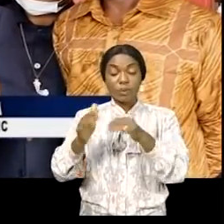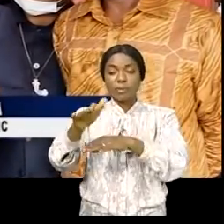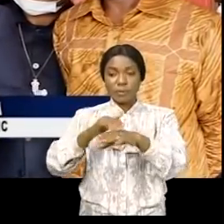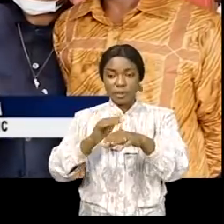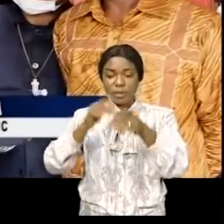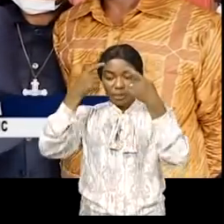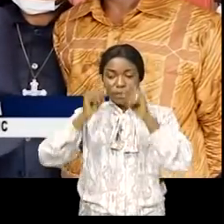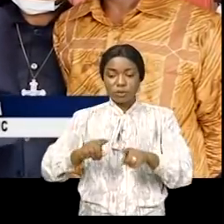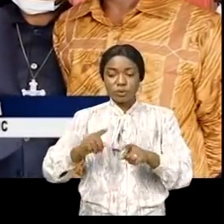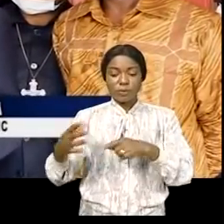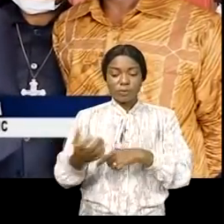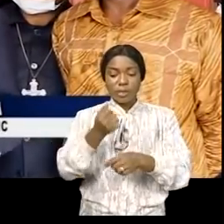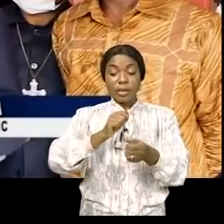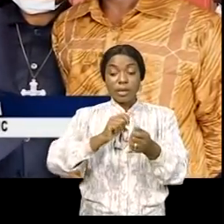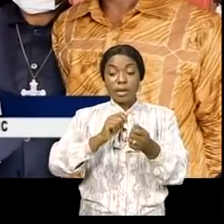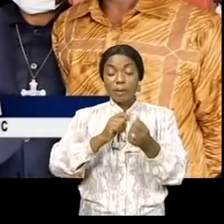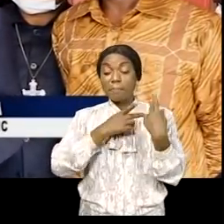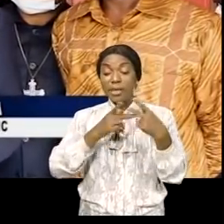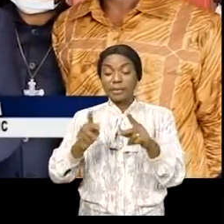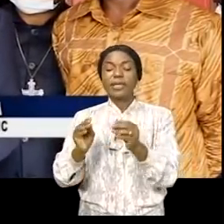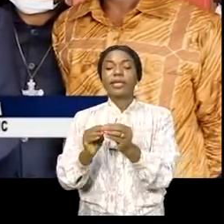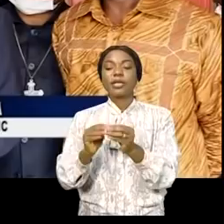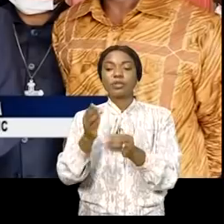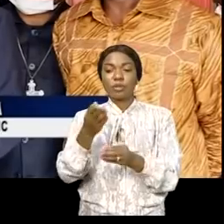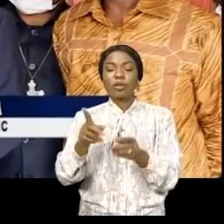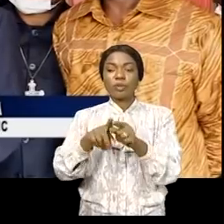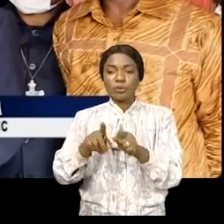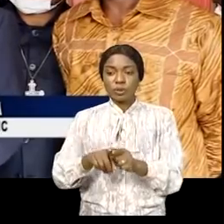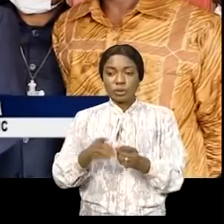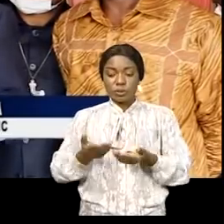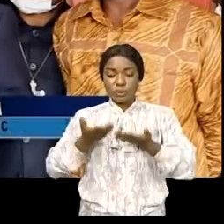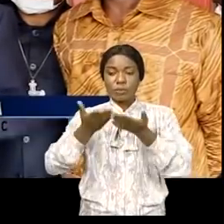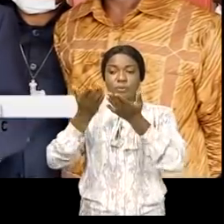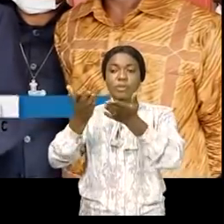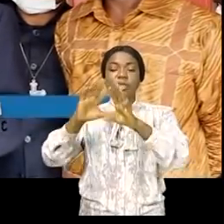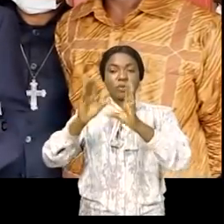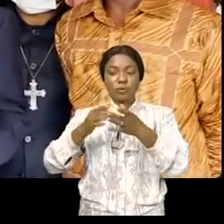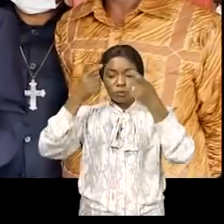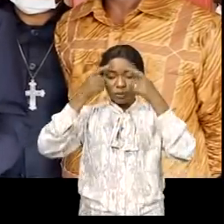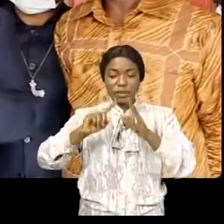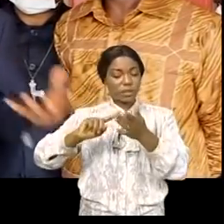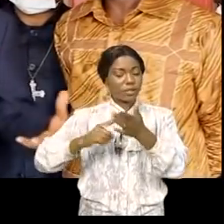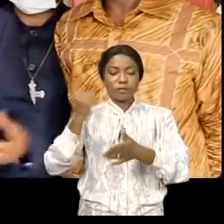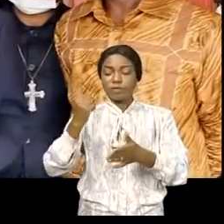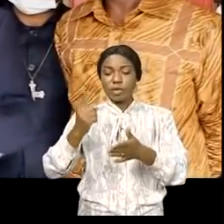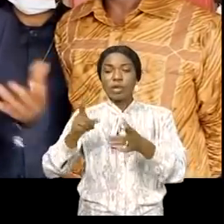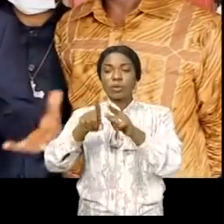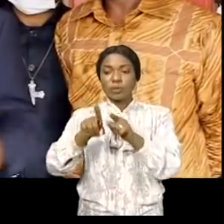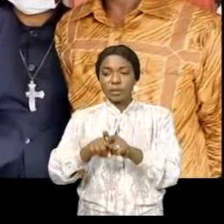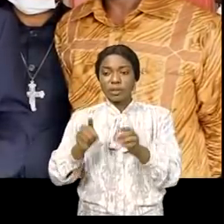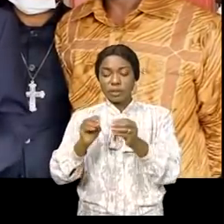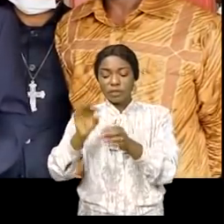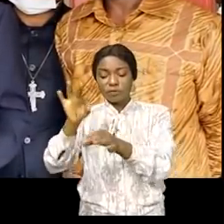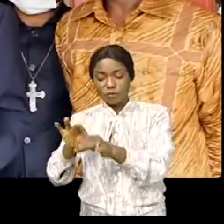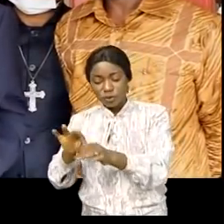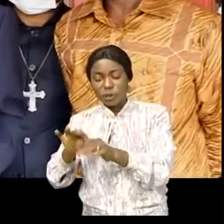décisions qui seront prises dans le synode ou dans l'assemblée générale sont opposables à tous. Donc on décide une fois pour toutes. Il y a eu le synode, il y a eu le vote, il y a eu